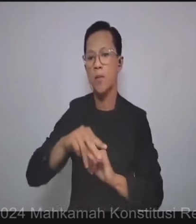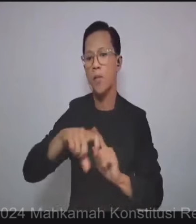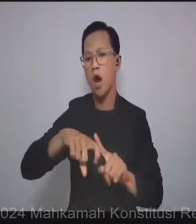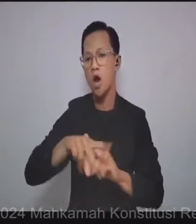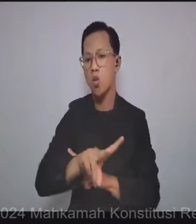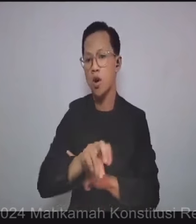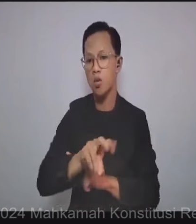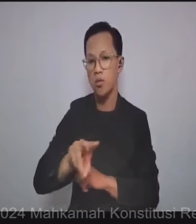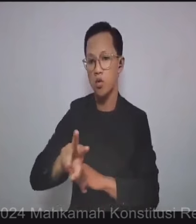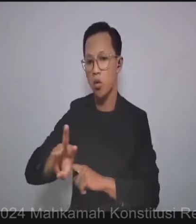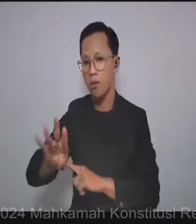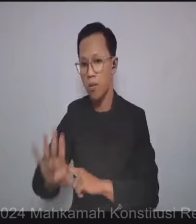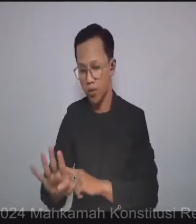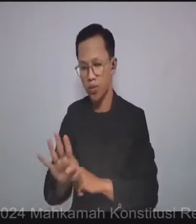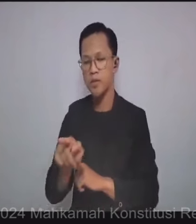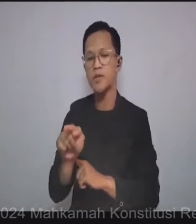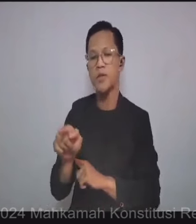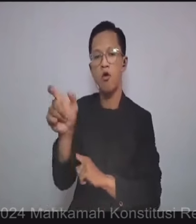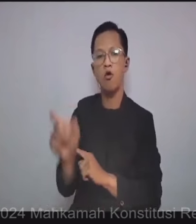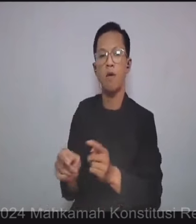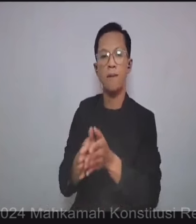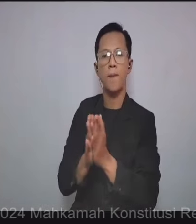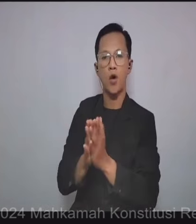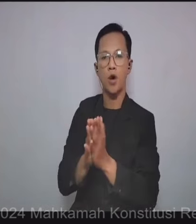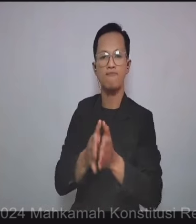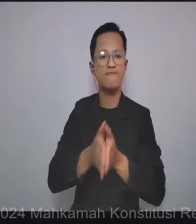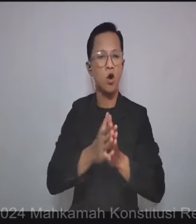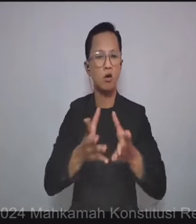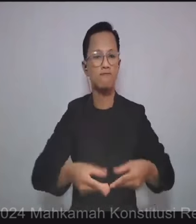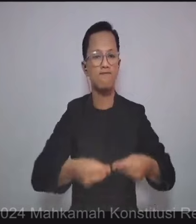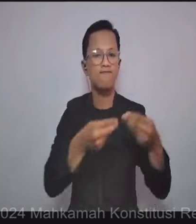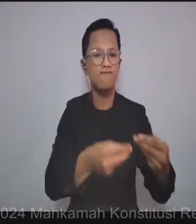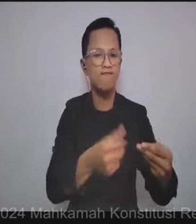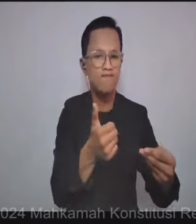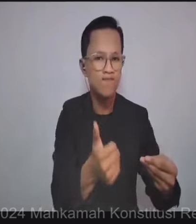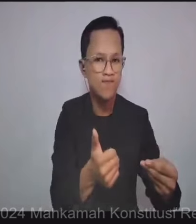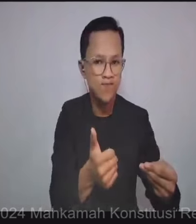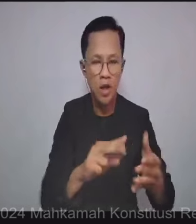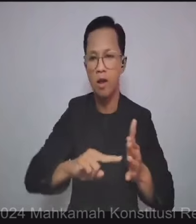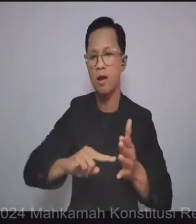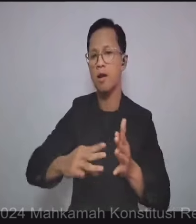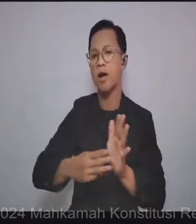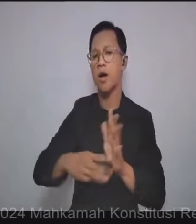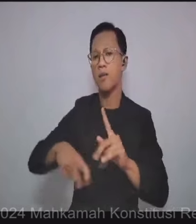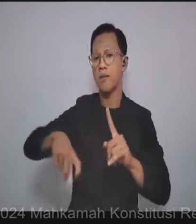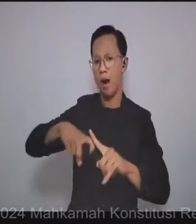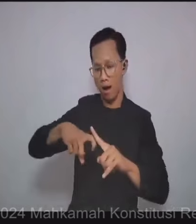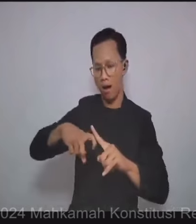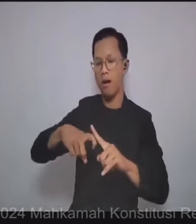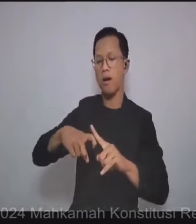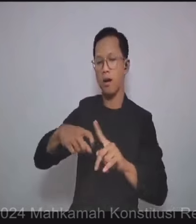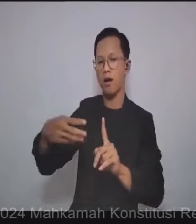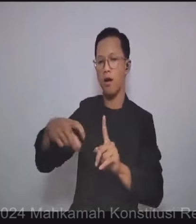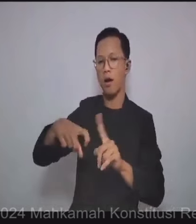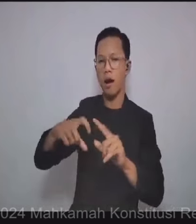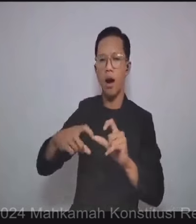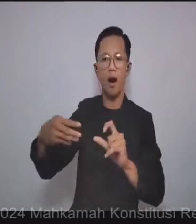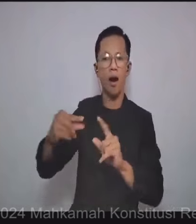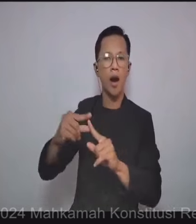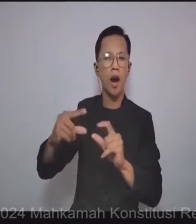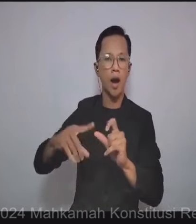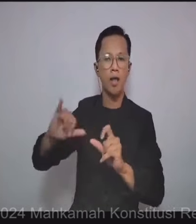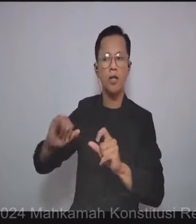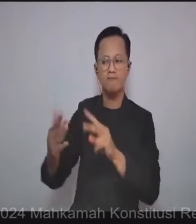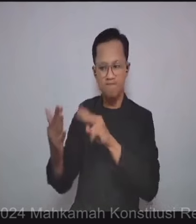kedudukan hukum untuk mengajukan permohonan selanjutnya mahkamah akan mempertimbangkan Eksepsi termohon mengenai pokok